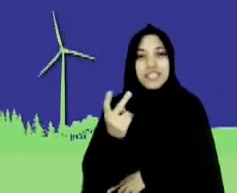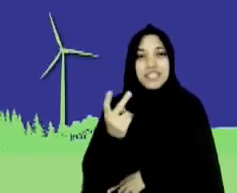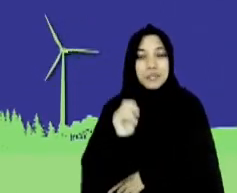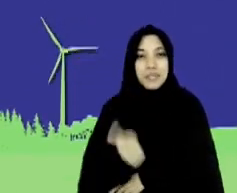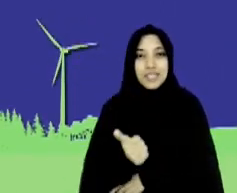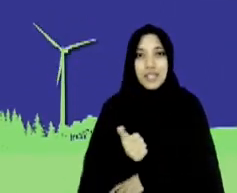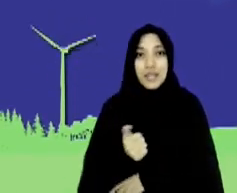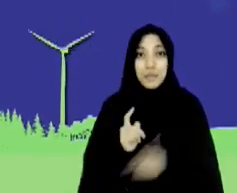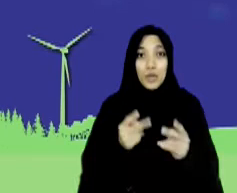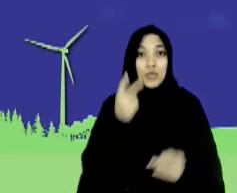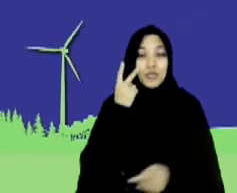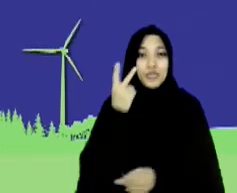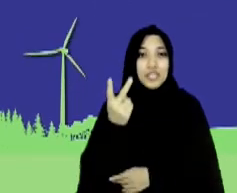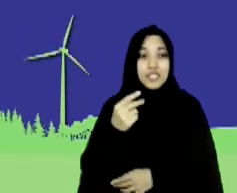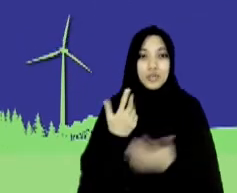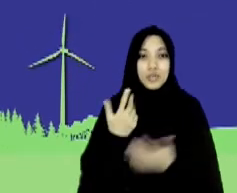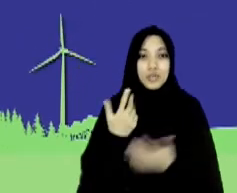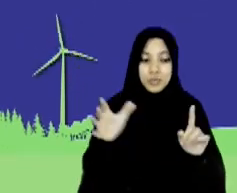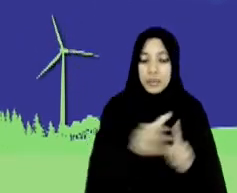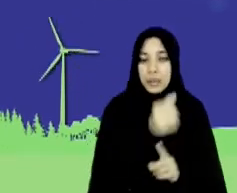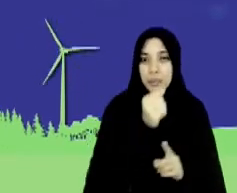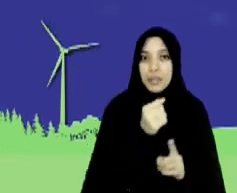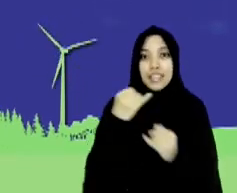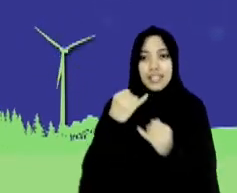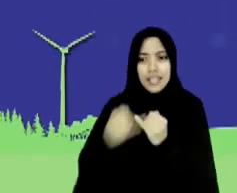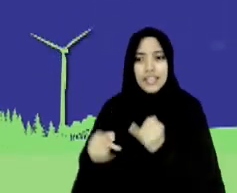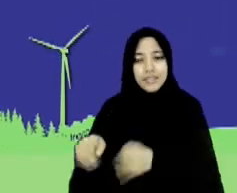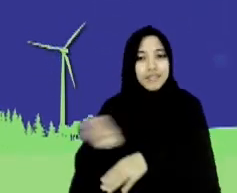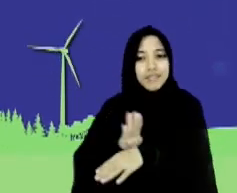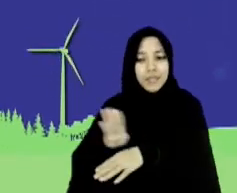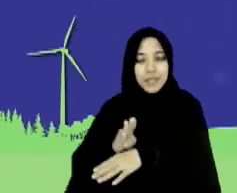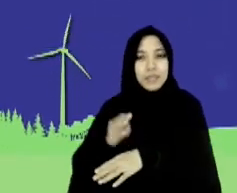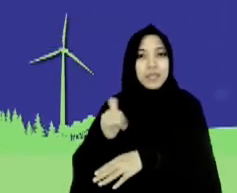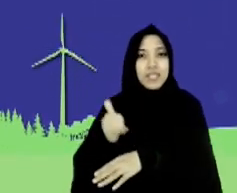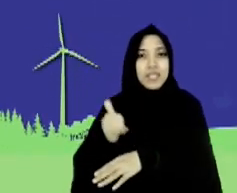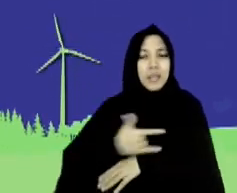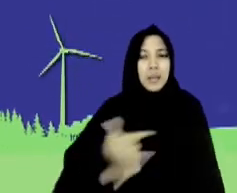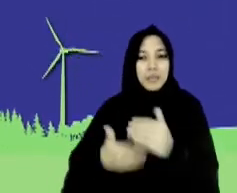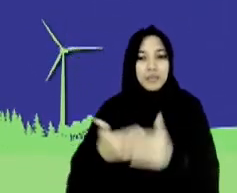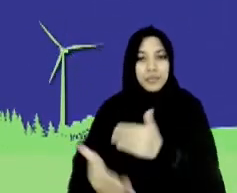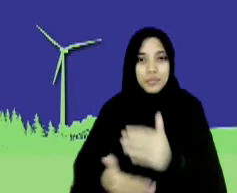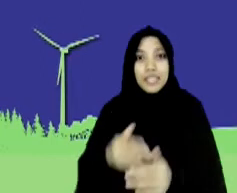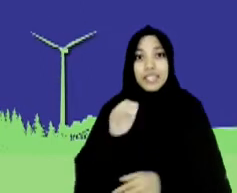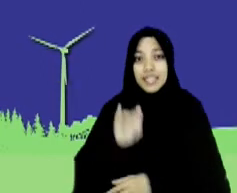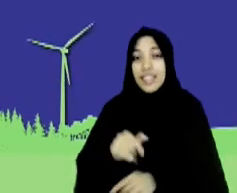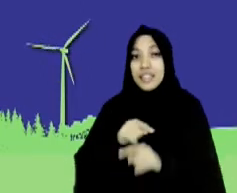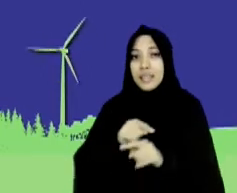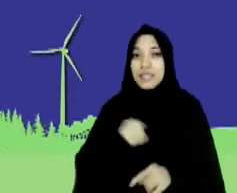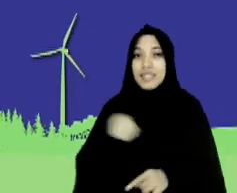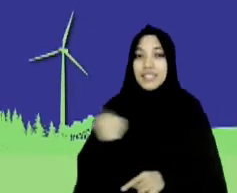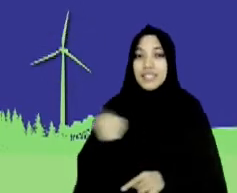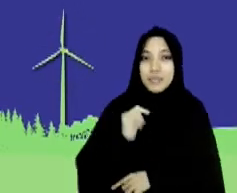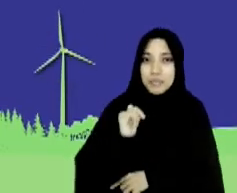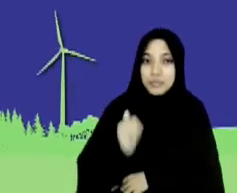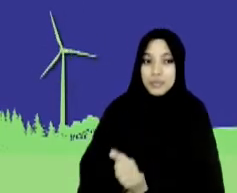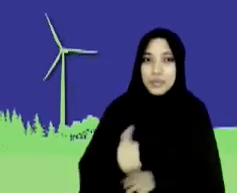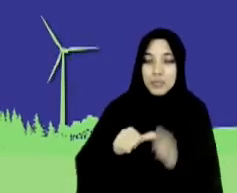tercapai yang yang diuntungkan juga at the end bukan hanya bisnis ini akan jadi lebih sustainable dan resilient tapi tentunya Kita juga bisa